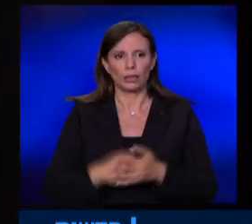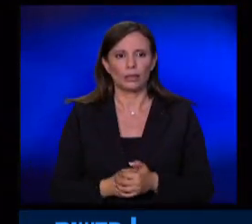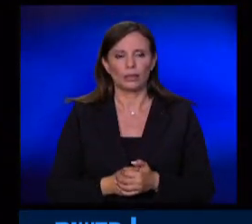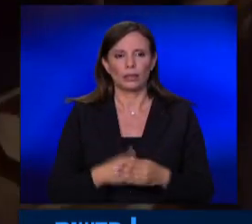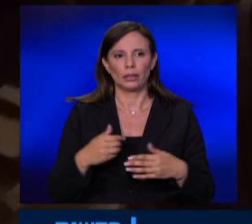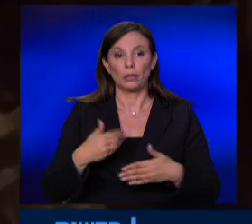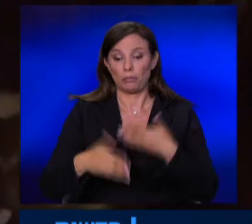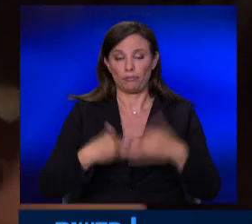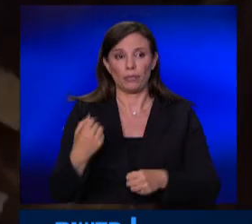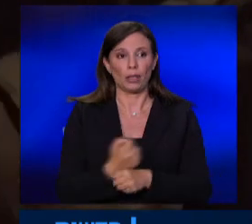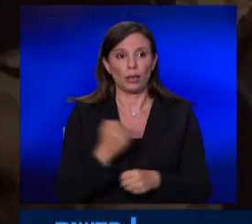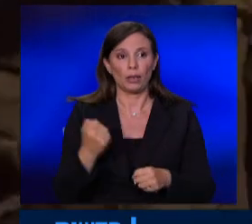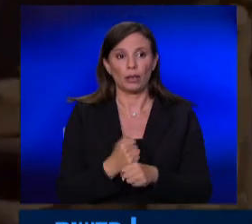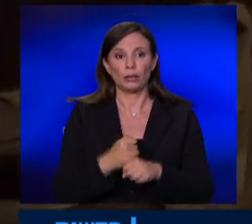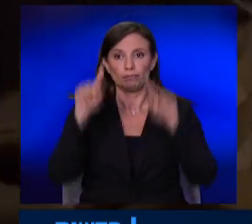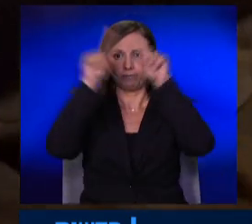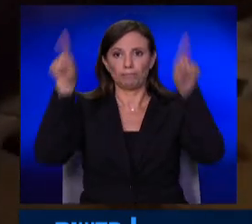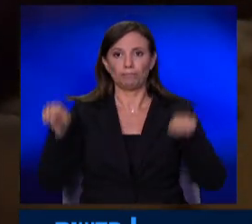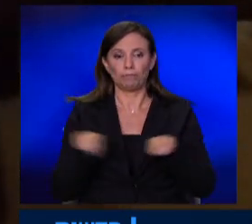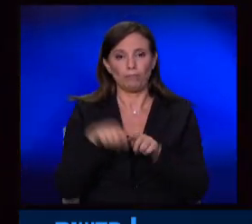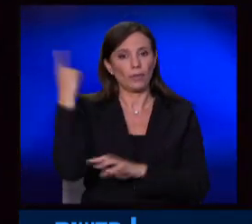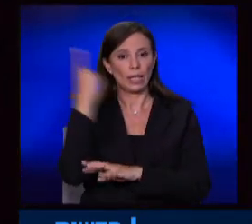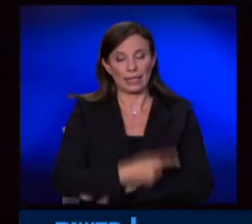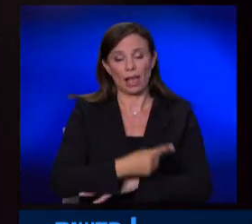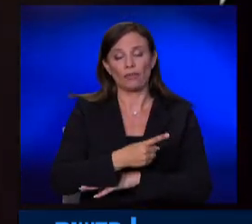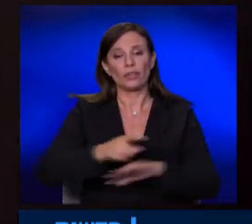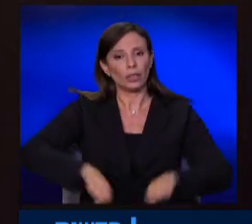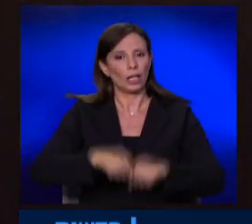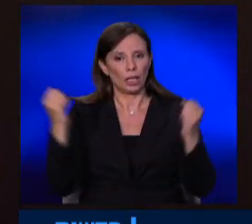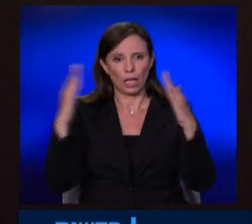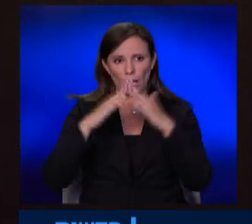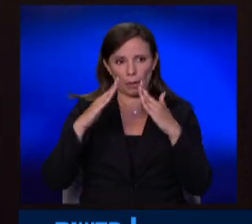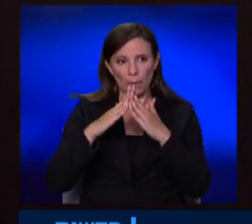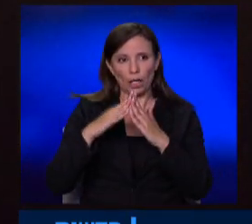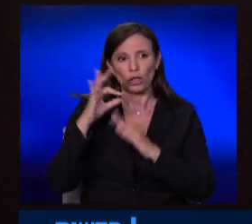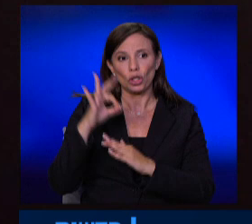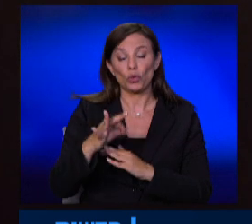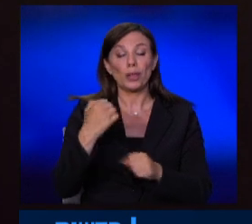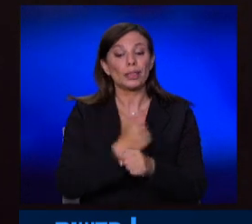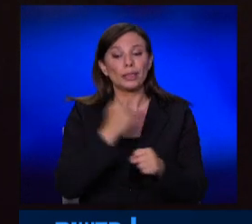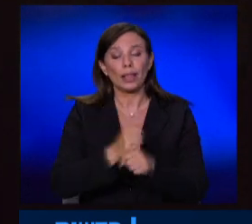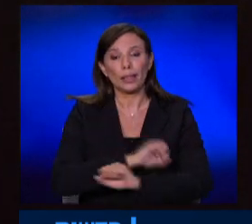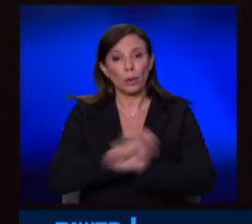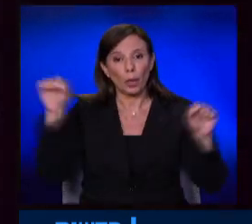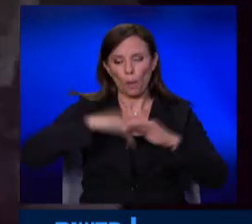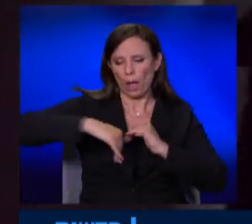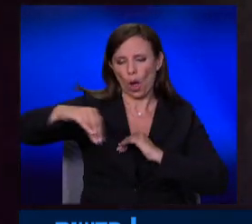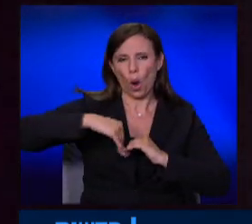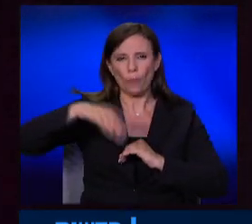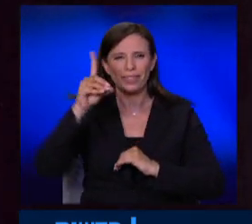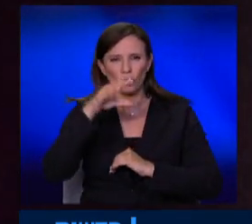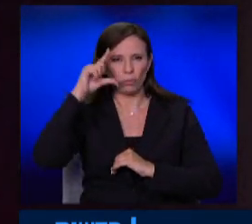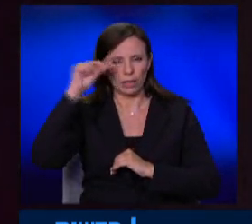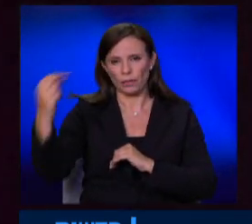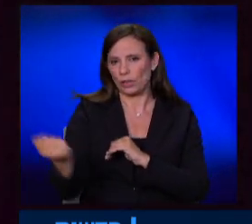במהלך הפעילות הדביקו לוחמי צה"ל צו הריסה על ביתו של המחבל ראאד חאזם, שביצע את הפיגוע ברחוב דיזינגוף בתל אביב